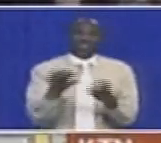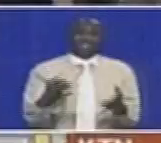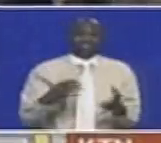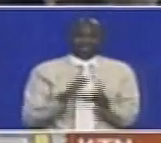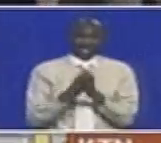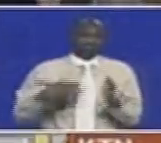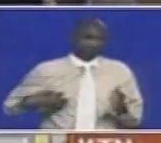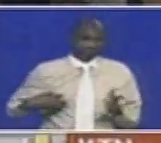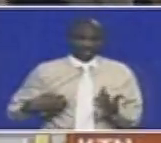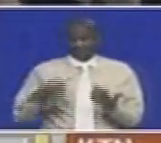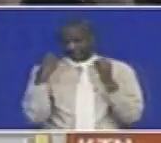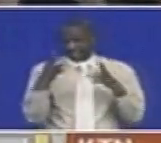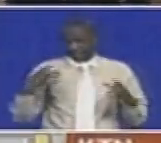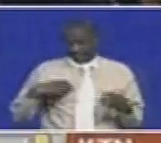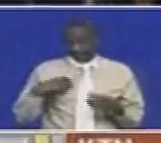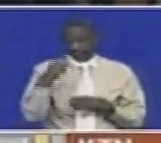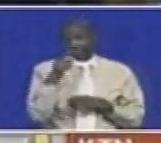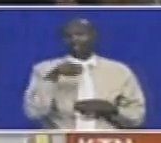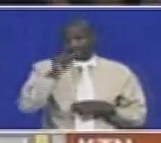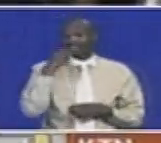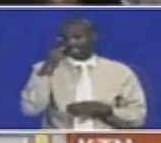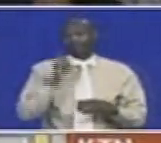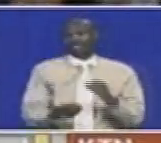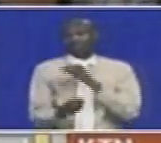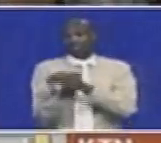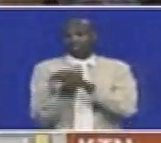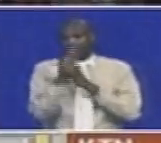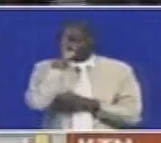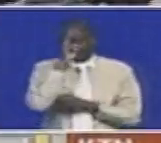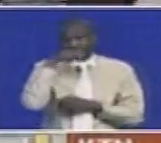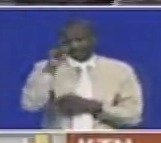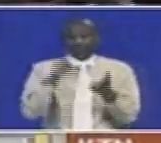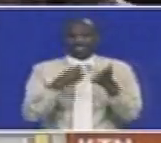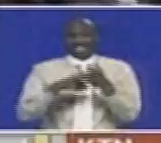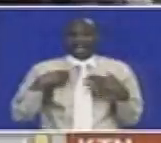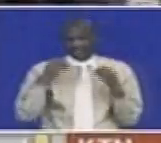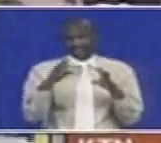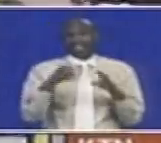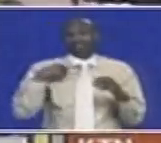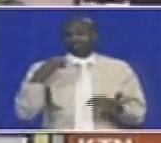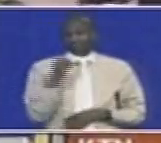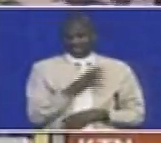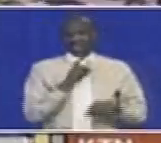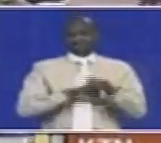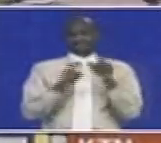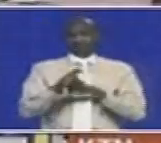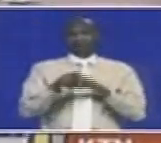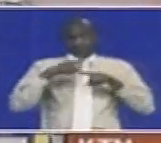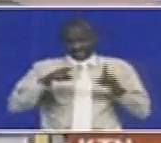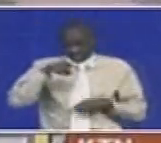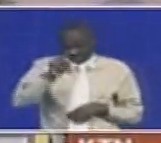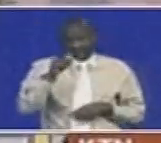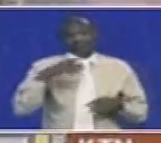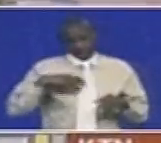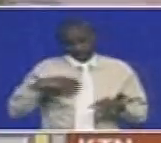tuliowahoji wanasema kuwa hulazimika kuwahonga polisi kwa sababu hawana hatia na hawataki kukamatwa, ingawa wao ni wananchi